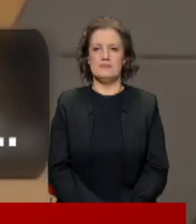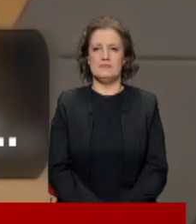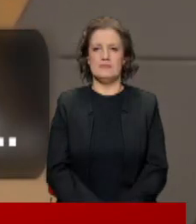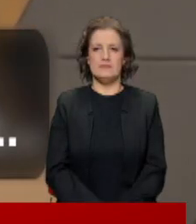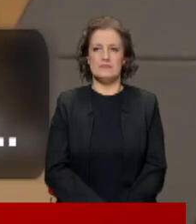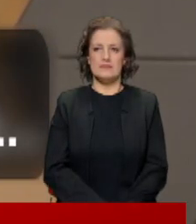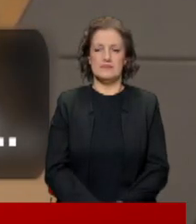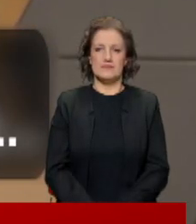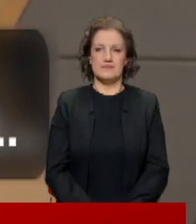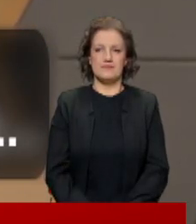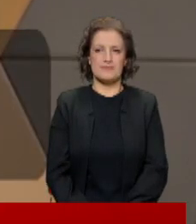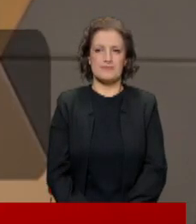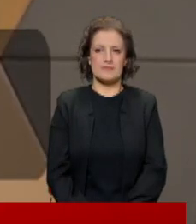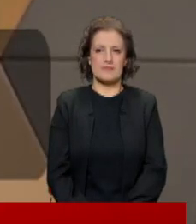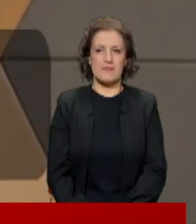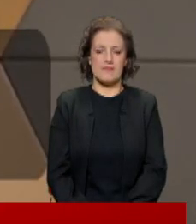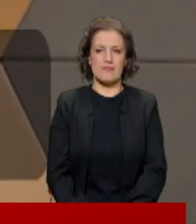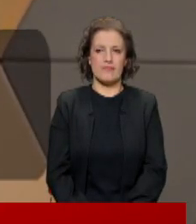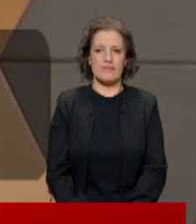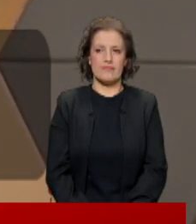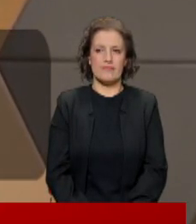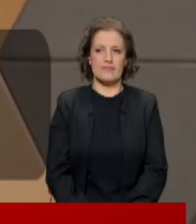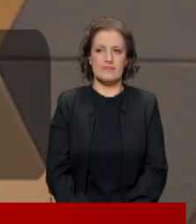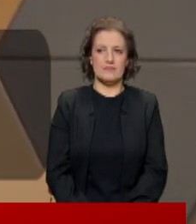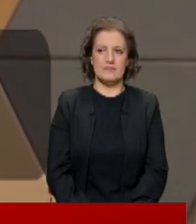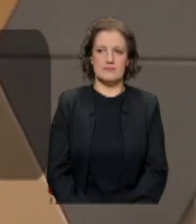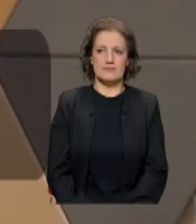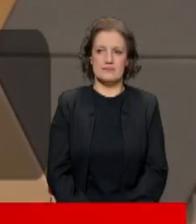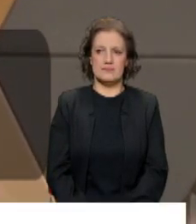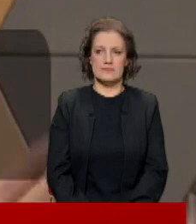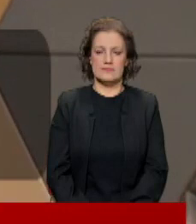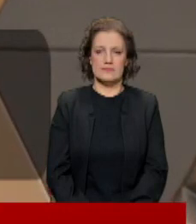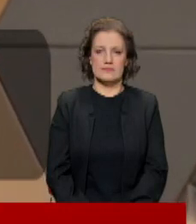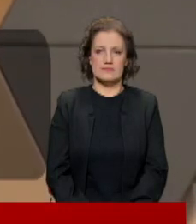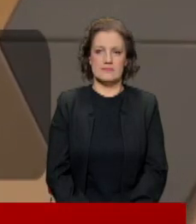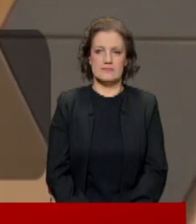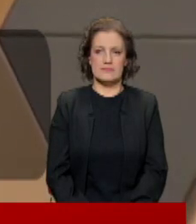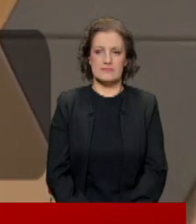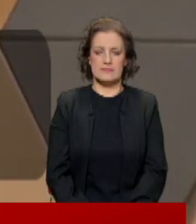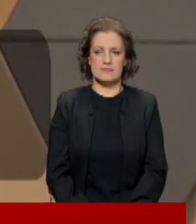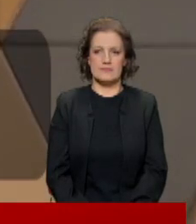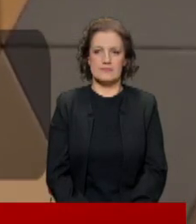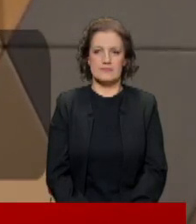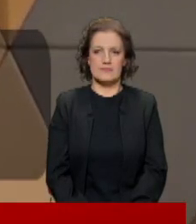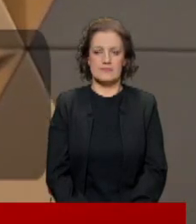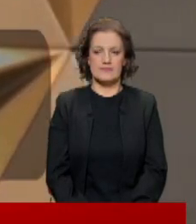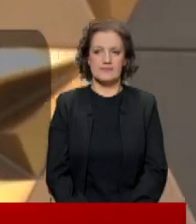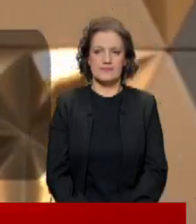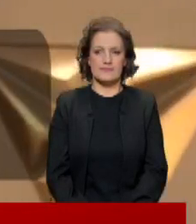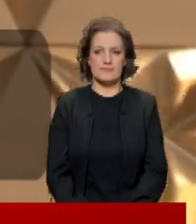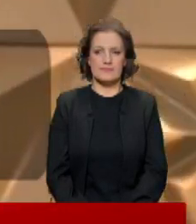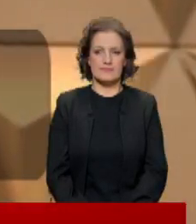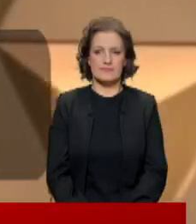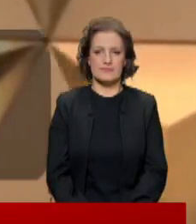gelin AK Parti'nin önüne gidemiyorsunuz. Valiliğin önüne gidemiyorsunuz. Hükümetin önüne gidemiyorsunuz. Öyle mi? Bu zamlar